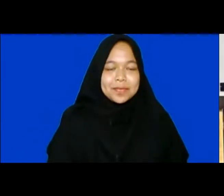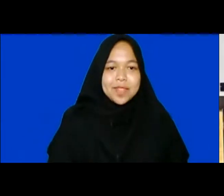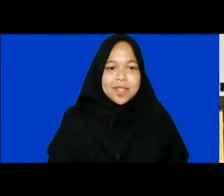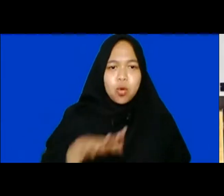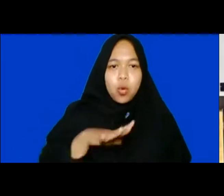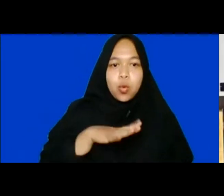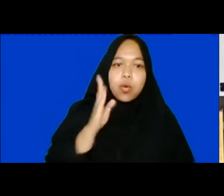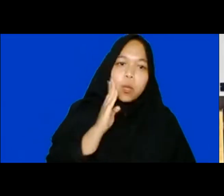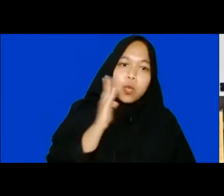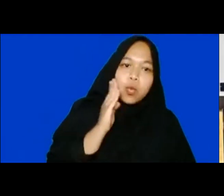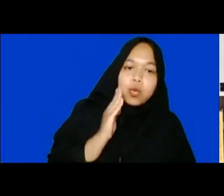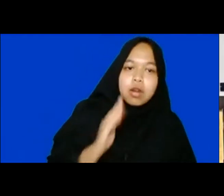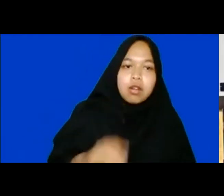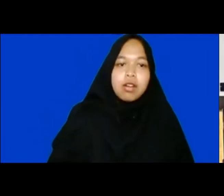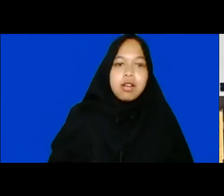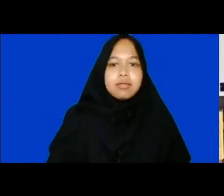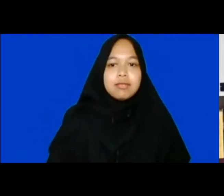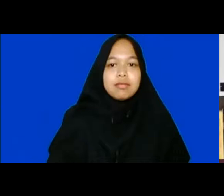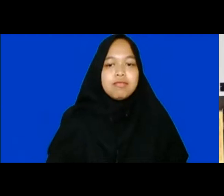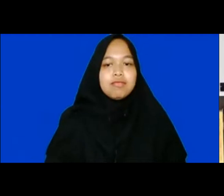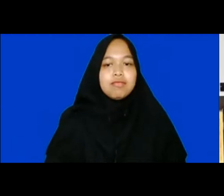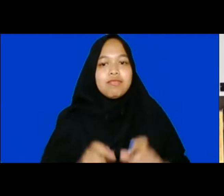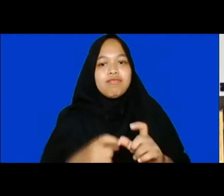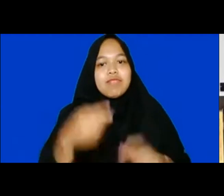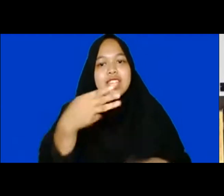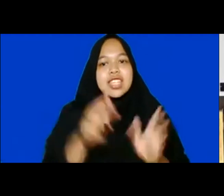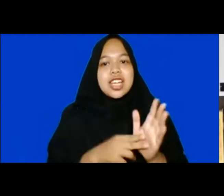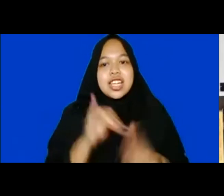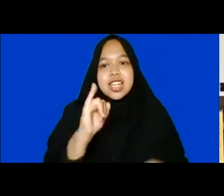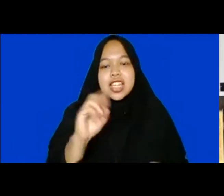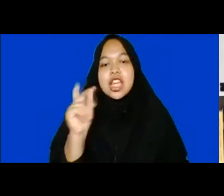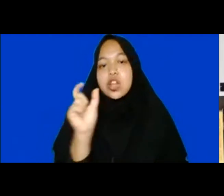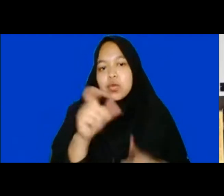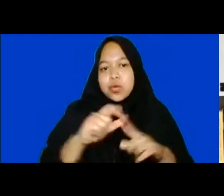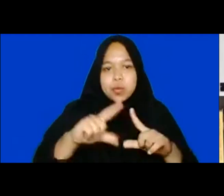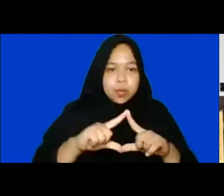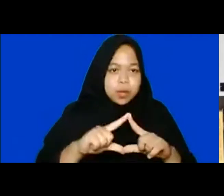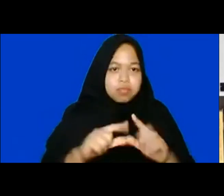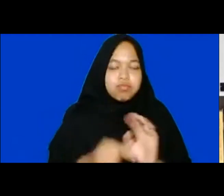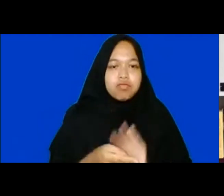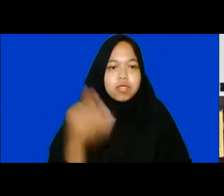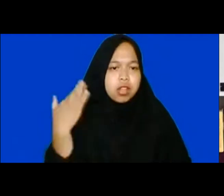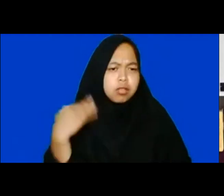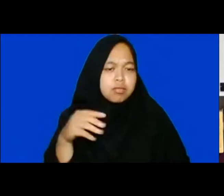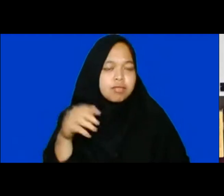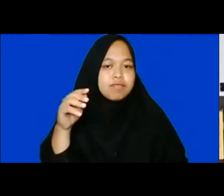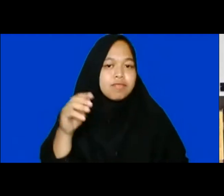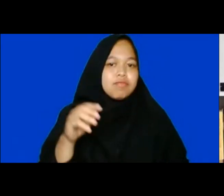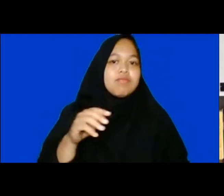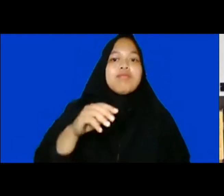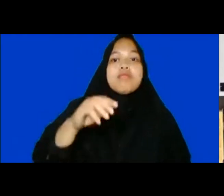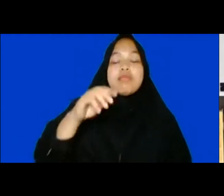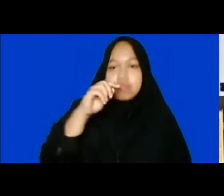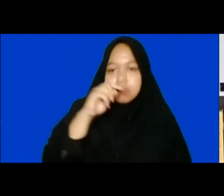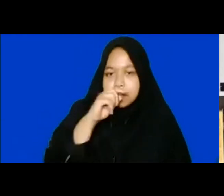jurusan pendidikan seni rupa yang diantaranya di sini tadi ada Mbak Ida selaku MC-nya. Mas Roni, Mbak Karisma,